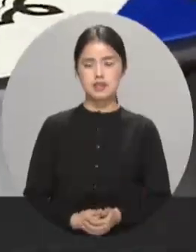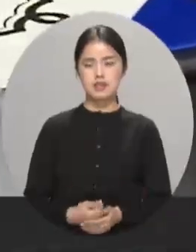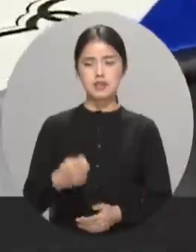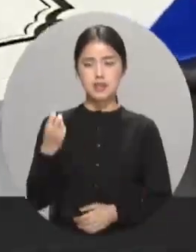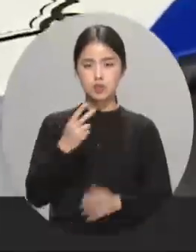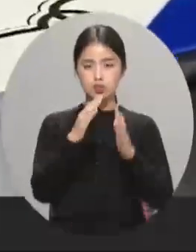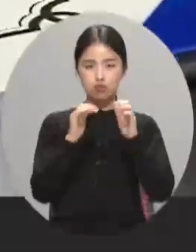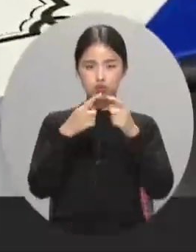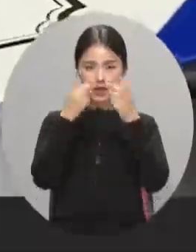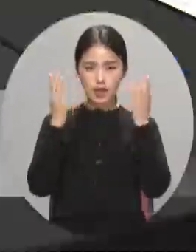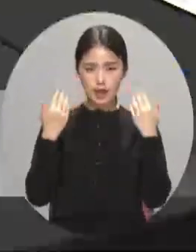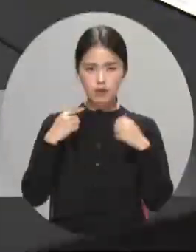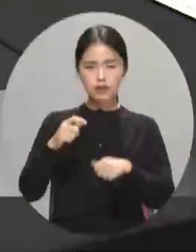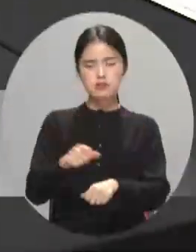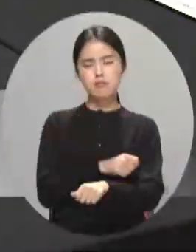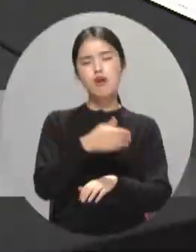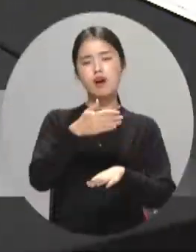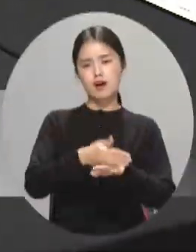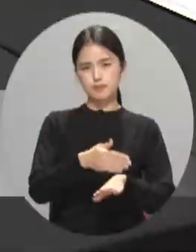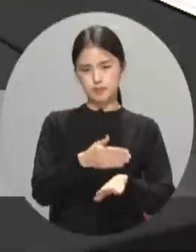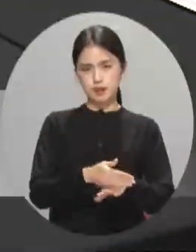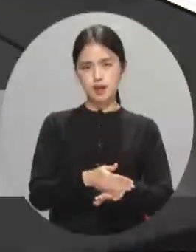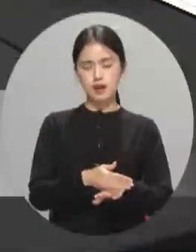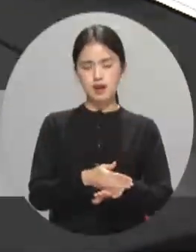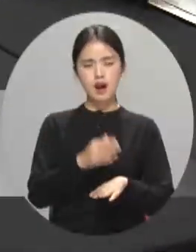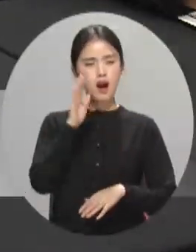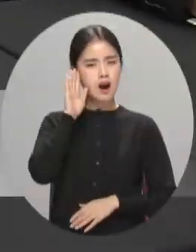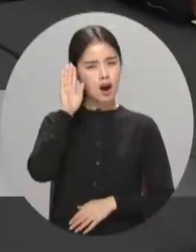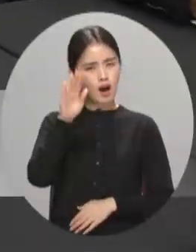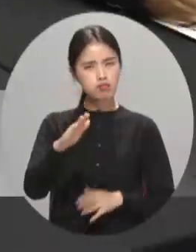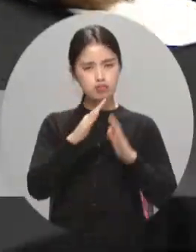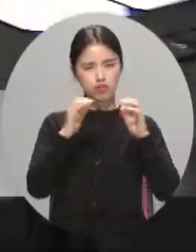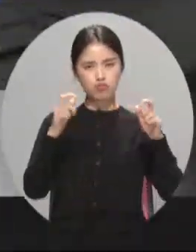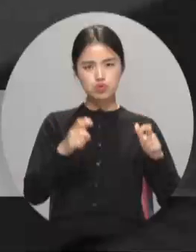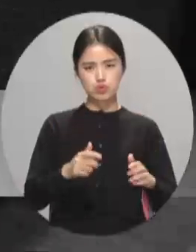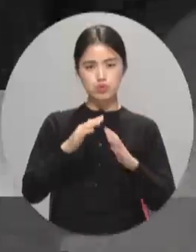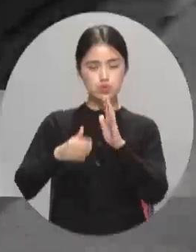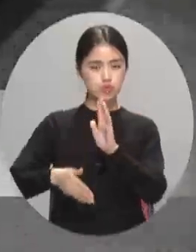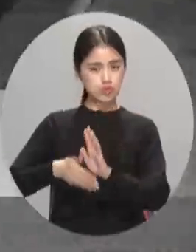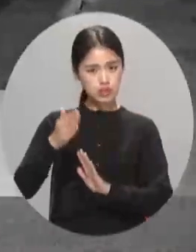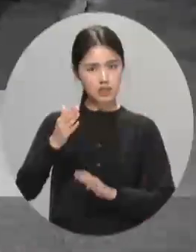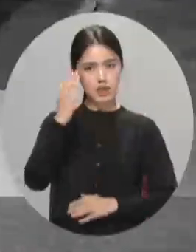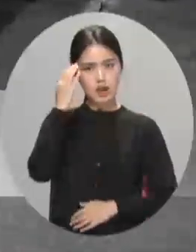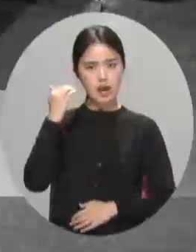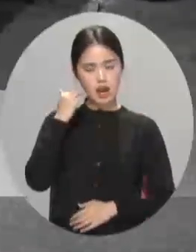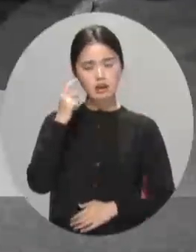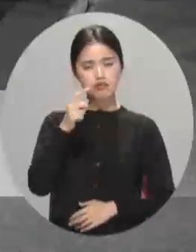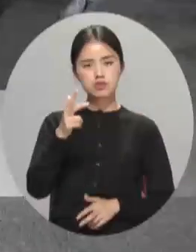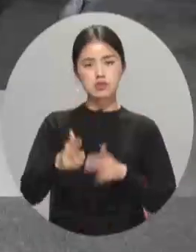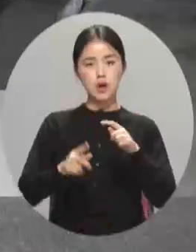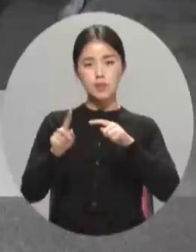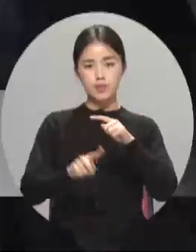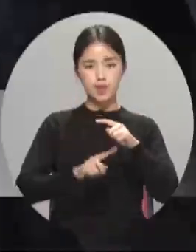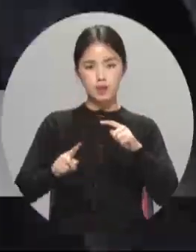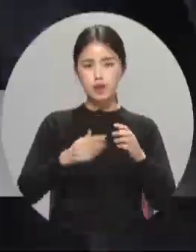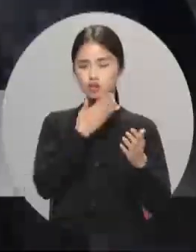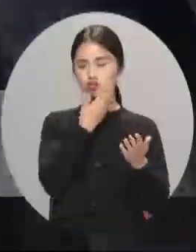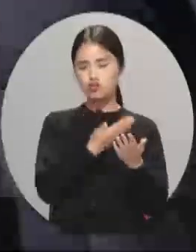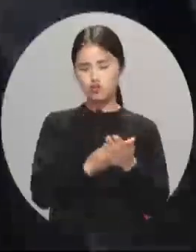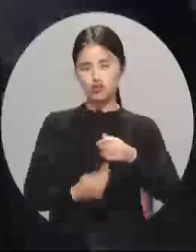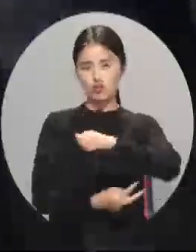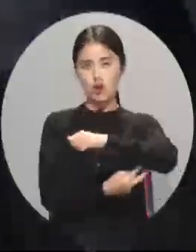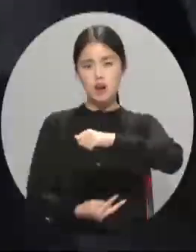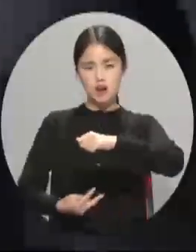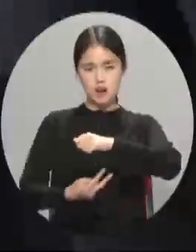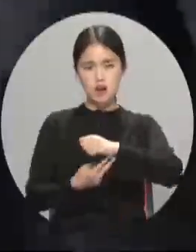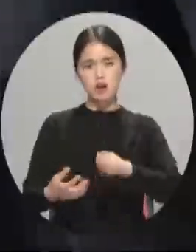또한 전북대 학생들의 특별히 감사를 전하면서 앞으로도 전북도와 전주시가 한인 비즈니스 발전에 중요한 가교 역할을